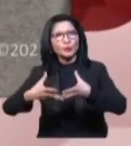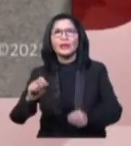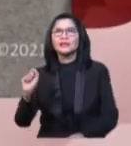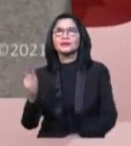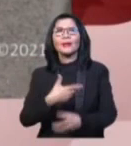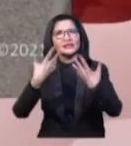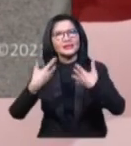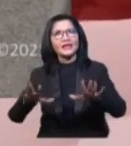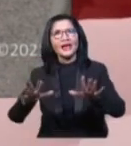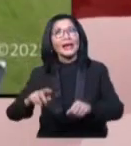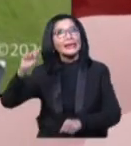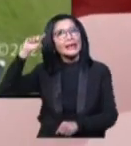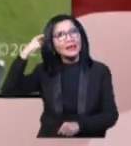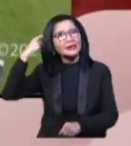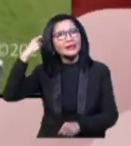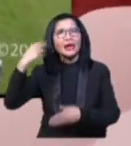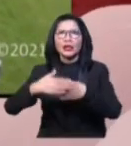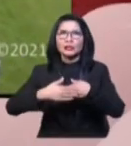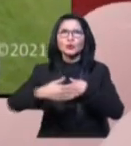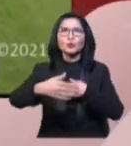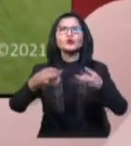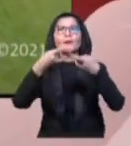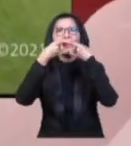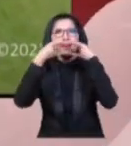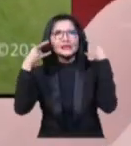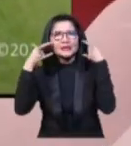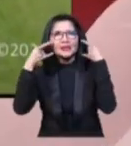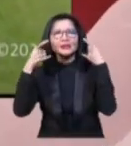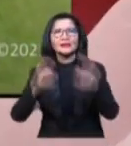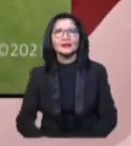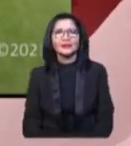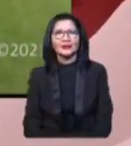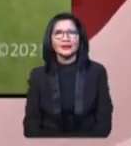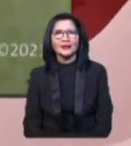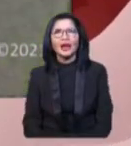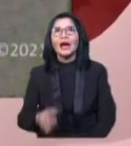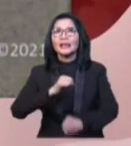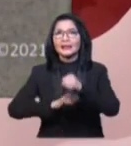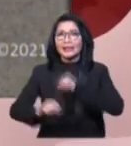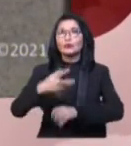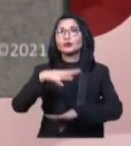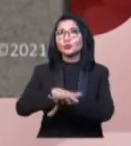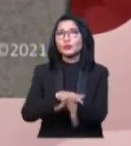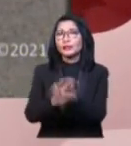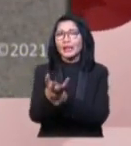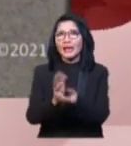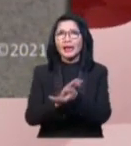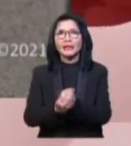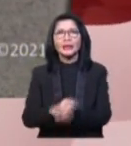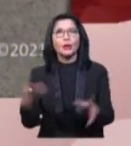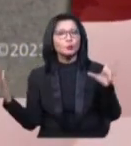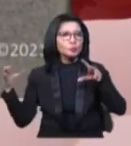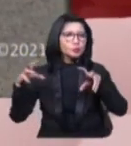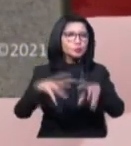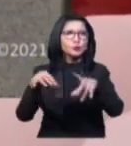segera selesai. Jangan lupa terus memakai masker, habis kegiatan cuci tangan, jangan